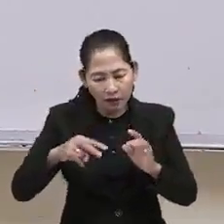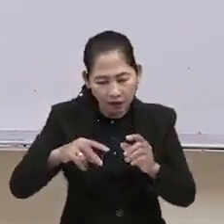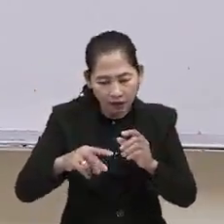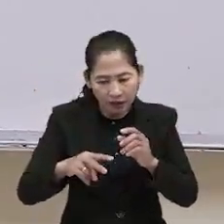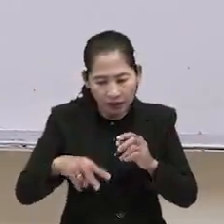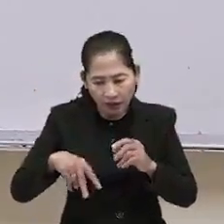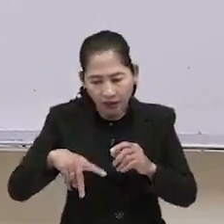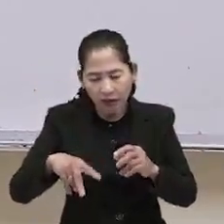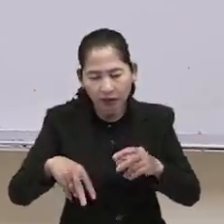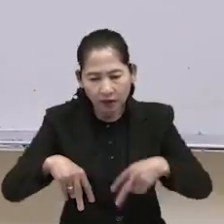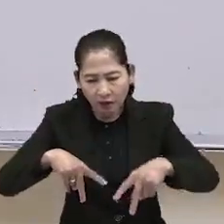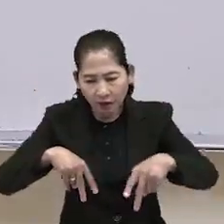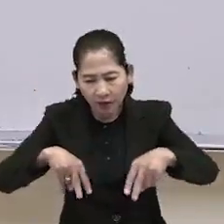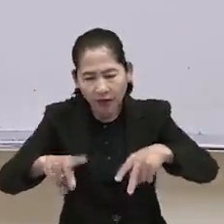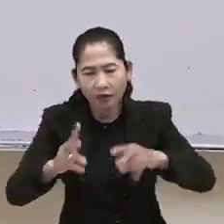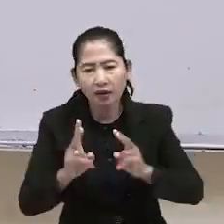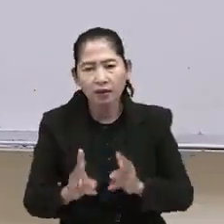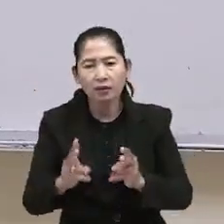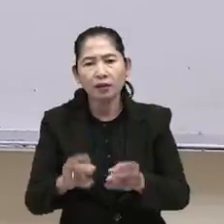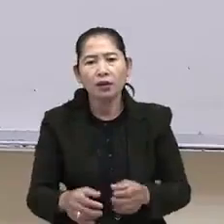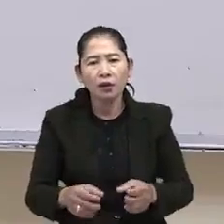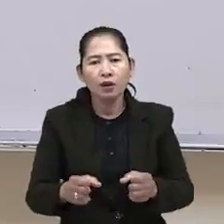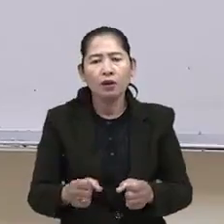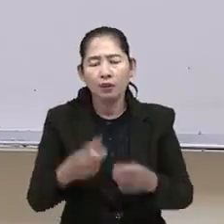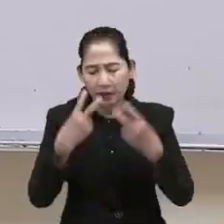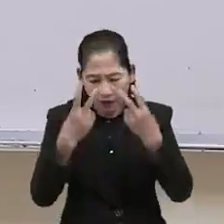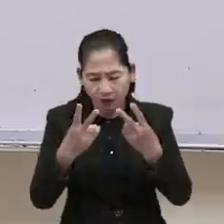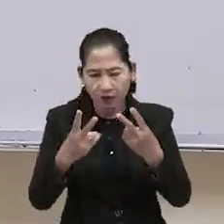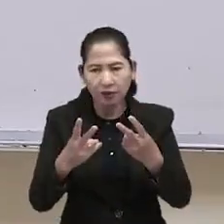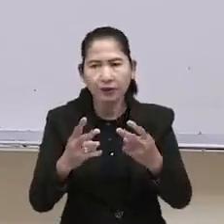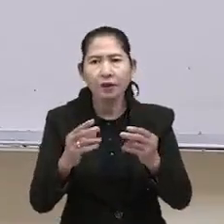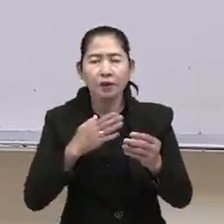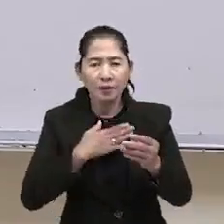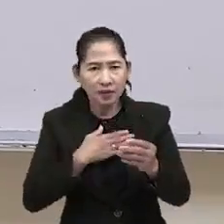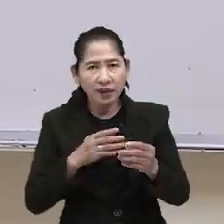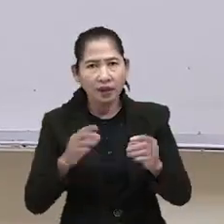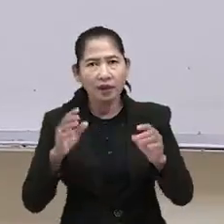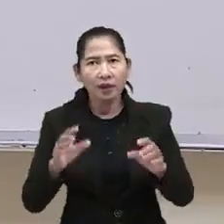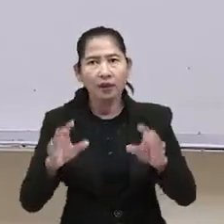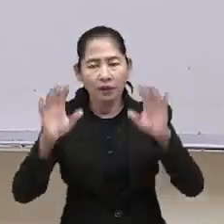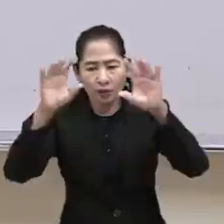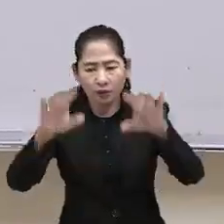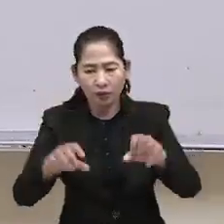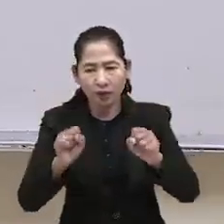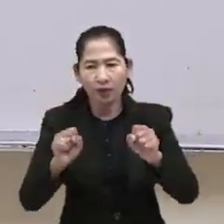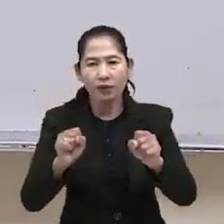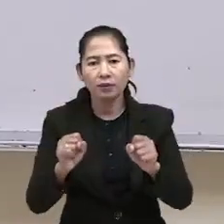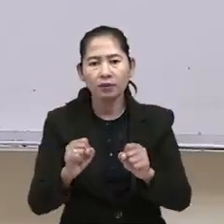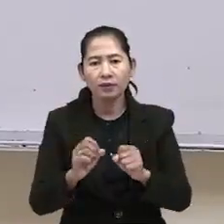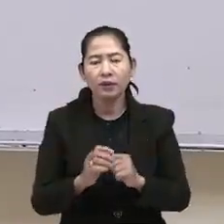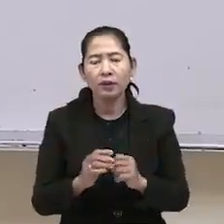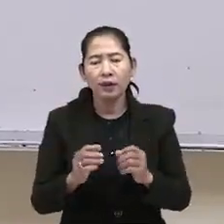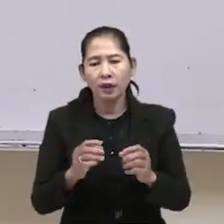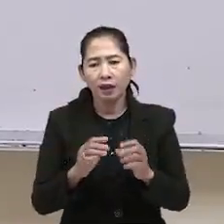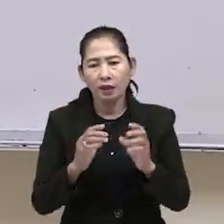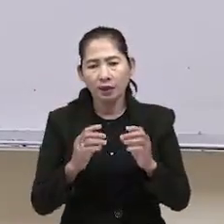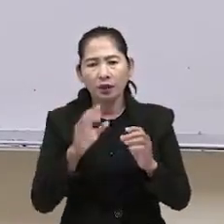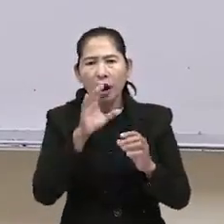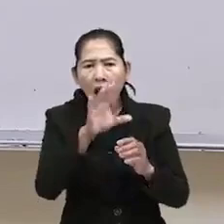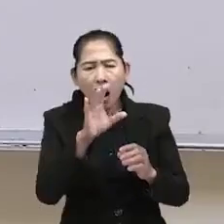រចាហើយលោតនឹងយ៉ាងម៉េចដែរឃើញម្ចាស់លោតកន្ត្រោងលិតដៃលិតជើងម្ចាស់ឬក៏យ៉ាងម៉េចអញ្ចឹងណាកូនចាហើយសម្រេ